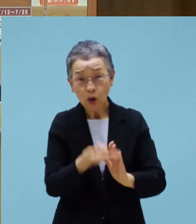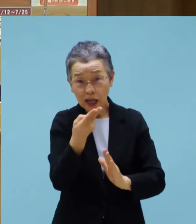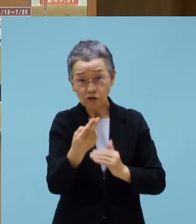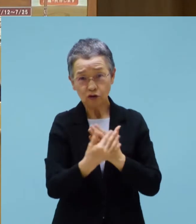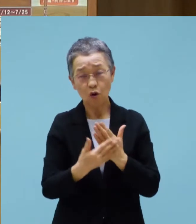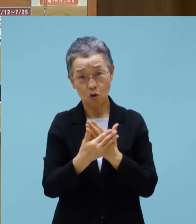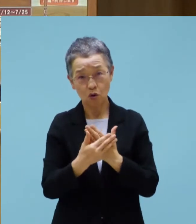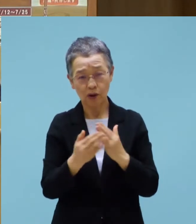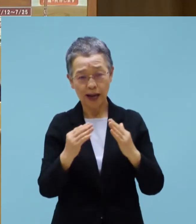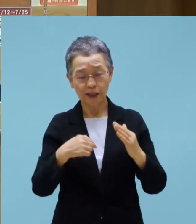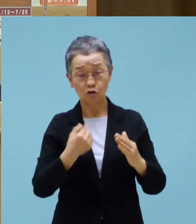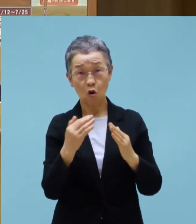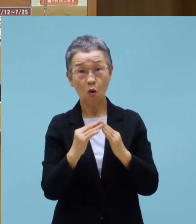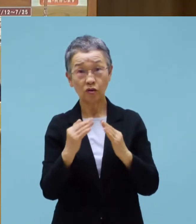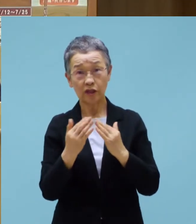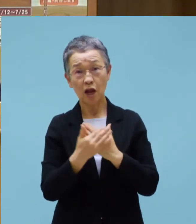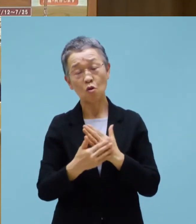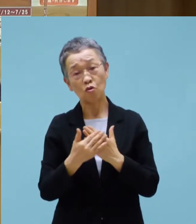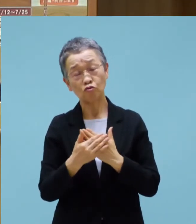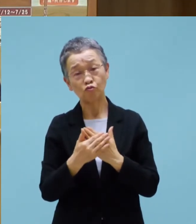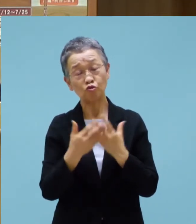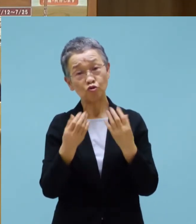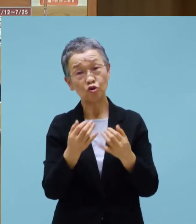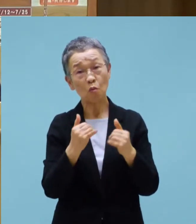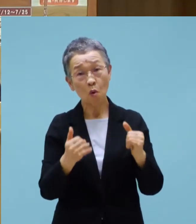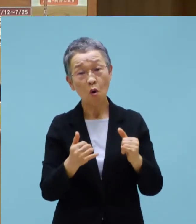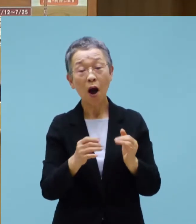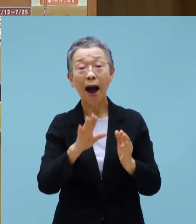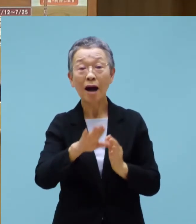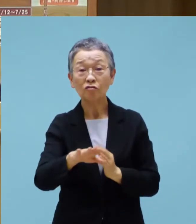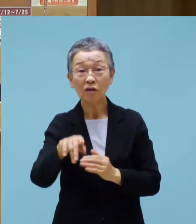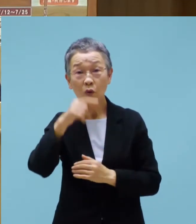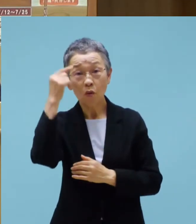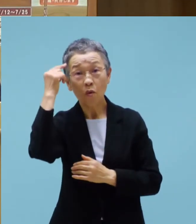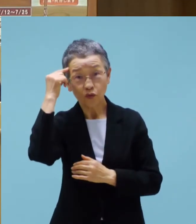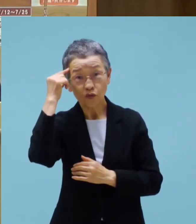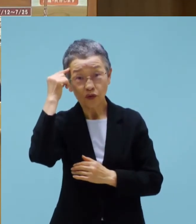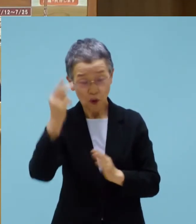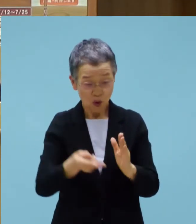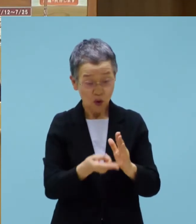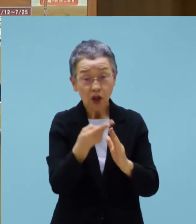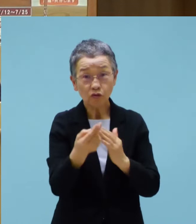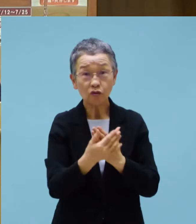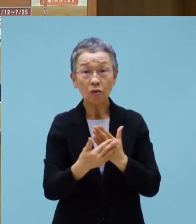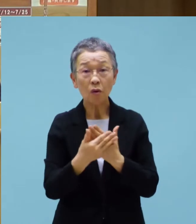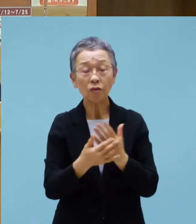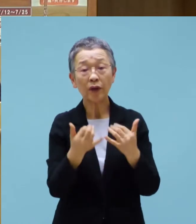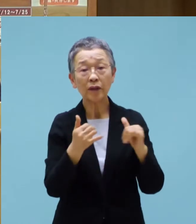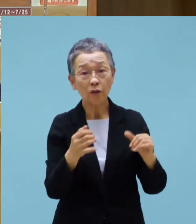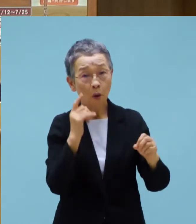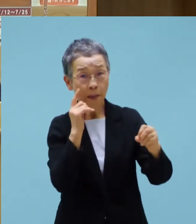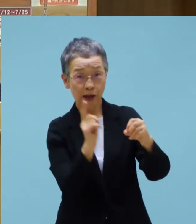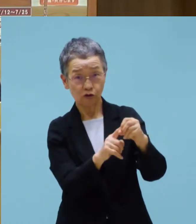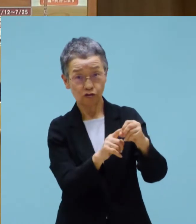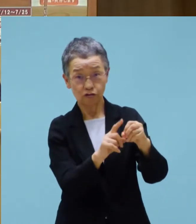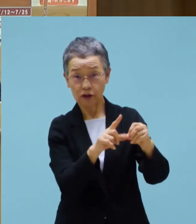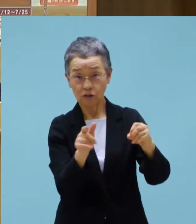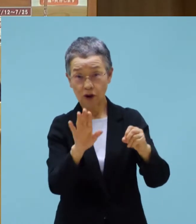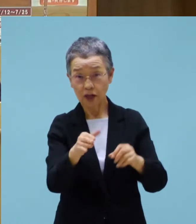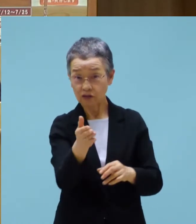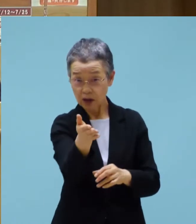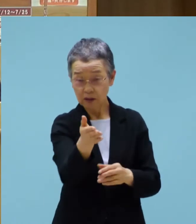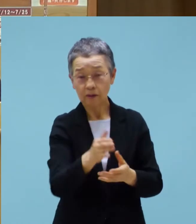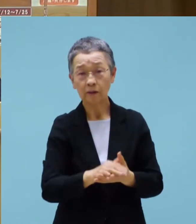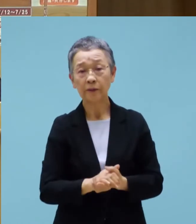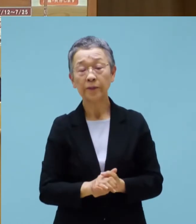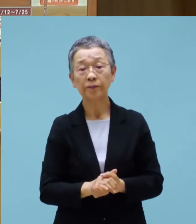で住んだりする方も場合によっては出てくると思うんですが、そこら辺、ホテル療養の方に対する目安みたいなものあったりするんでしょうか。 そうですね、